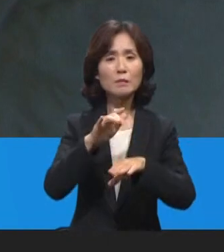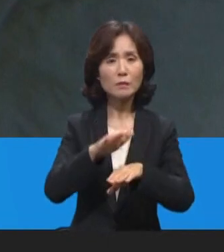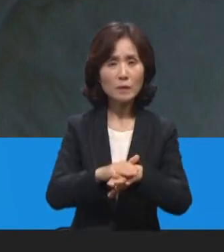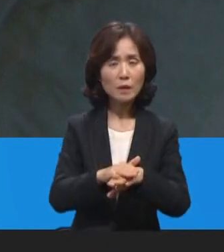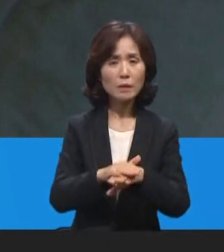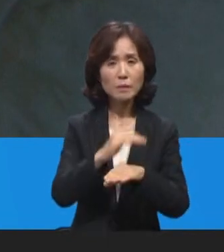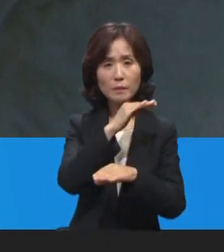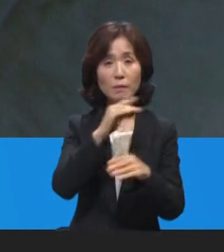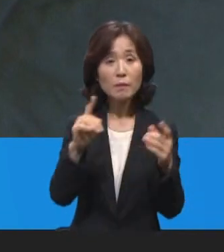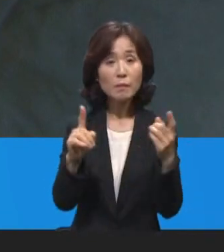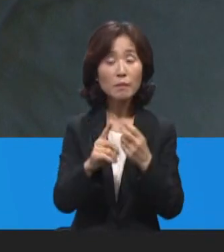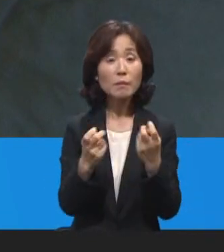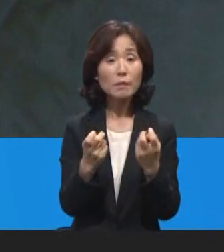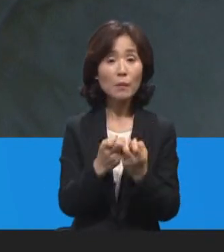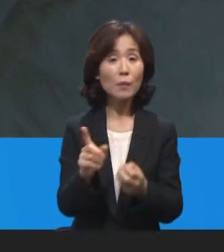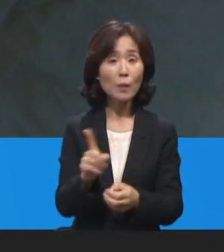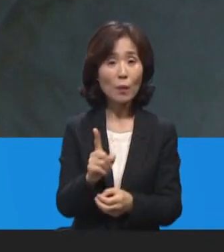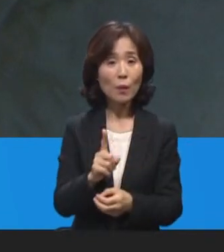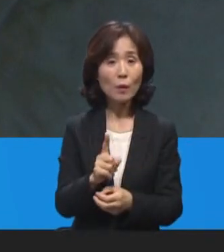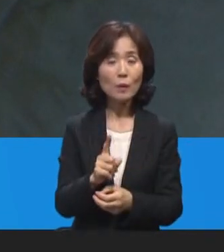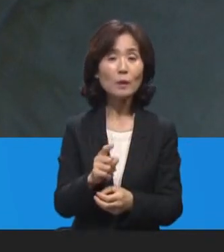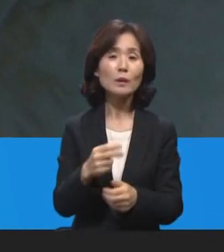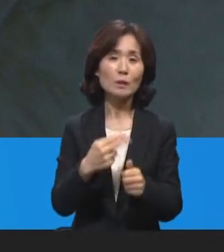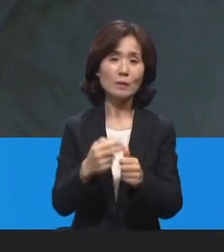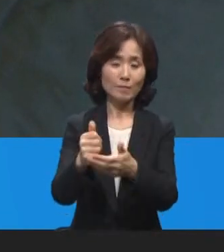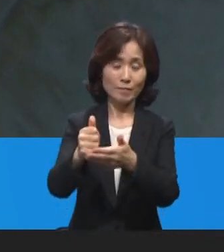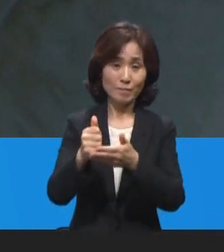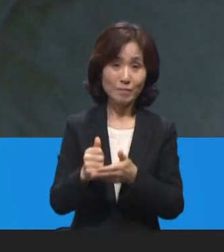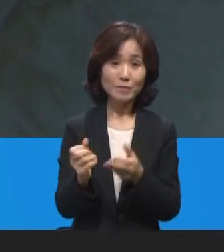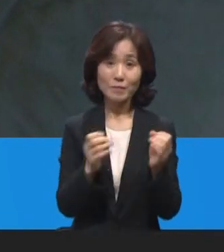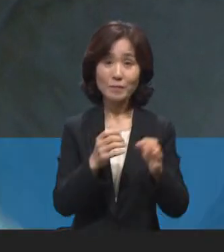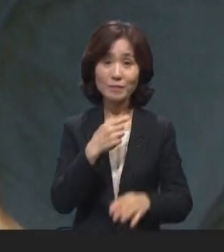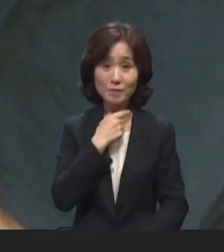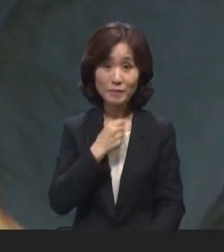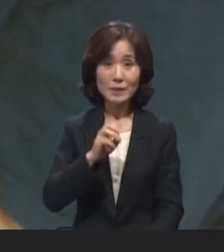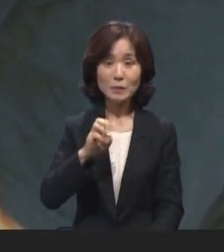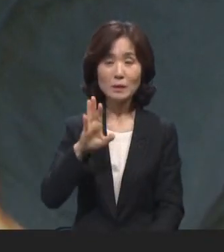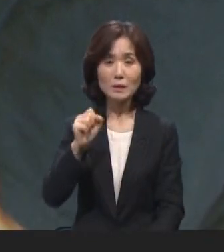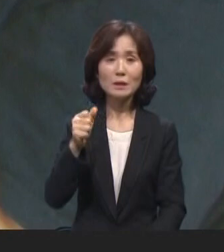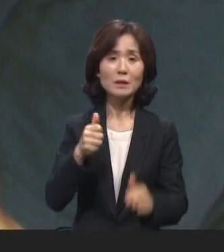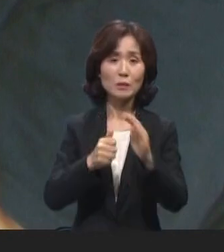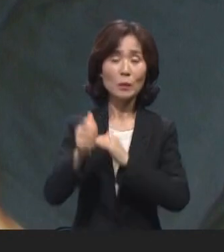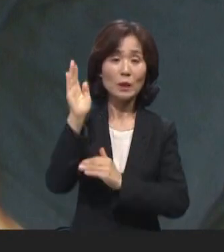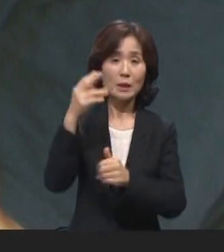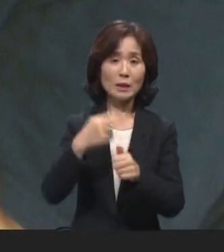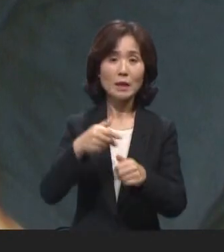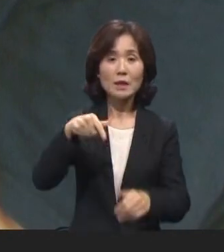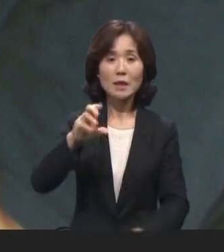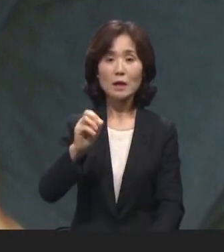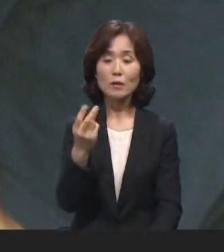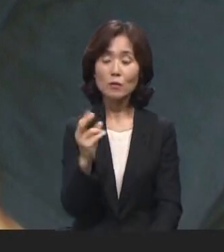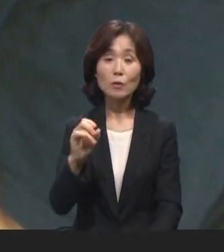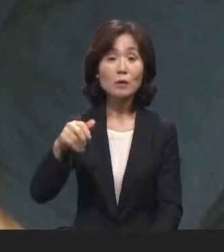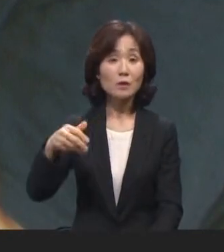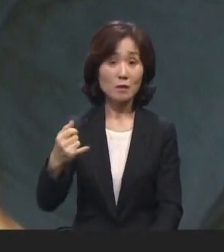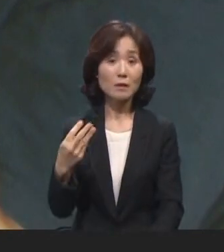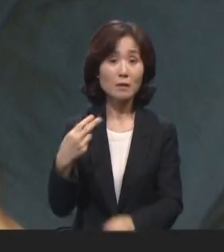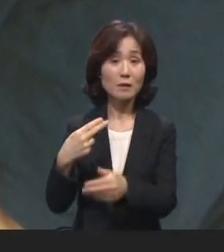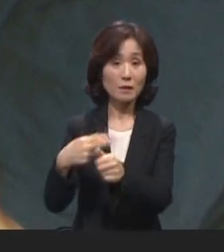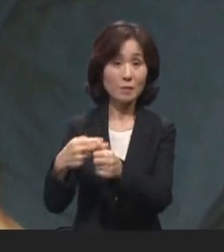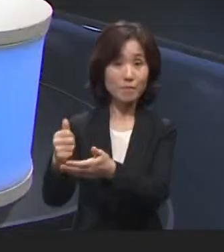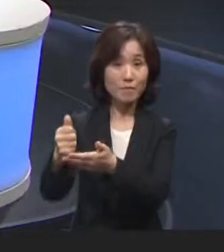어떻게 잡아 나가는 좋을지 현장에 전문가와 알아보겠습니다 ebs 대표강사 강 용 철 선 생 님 자 리겠습니다